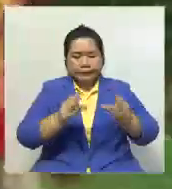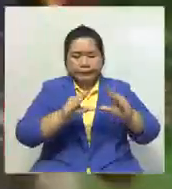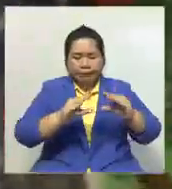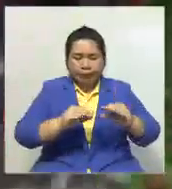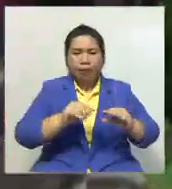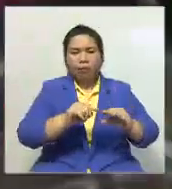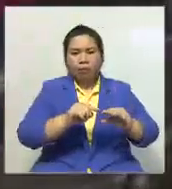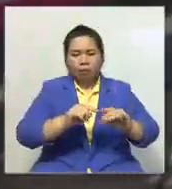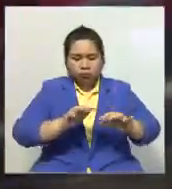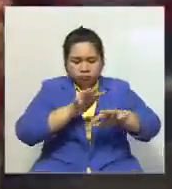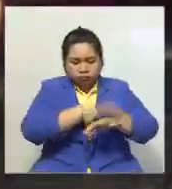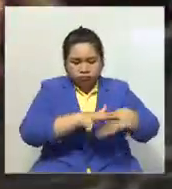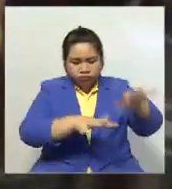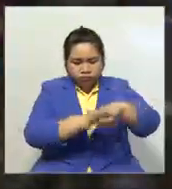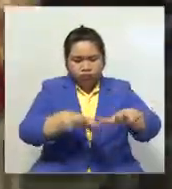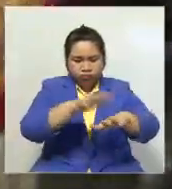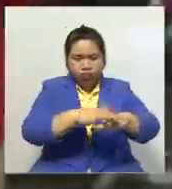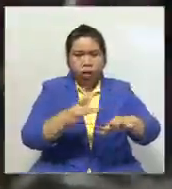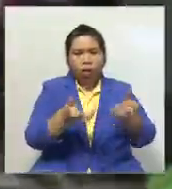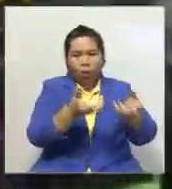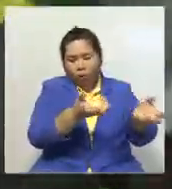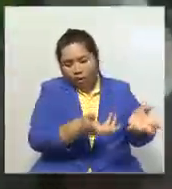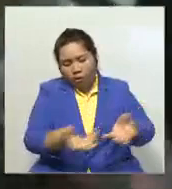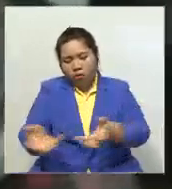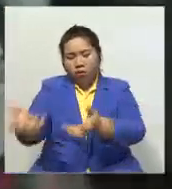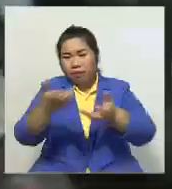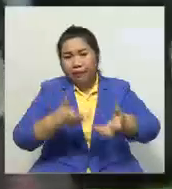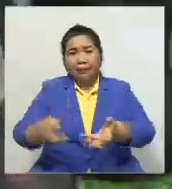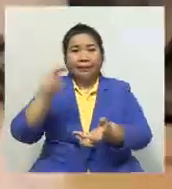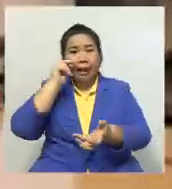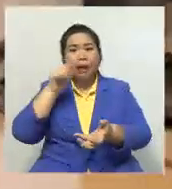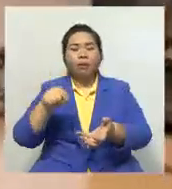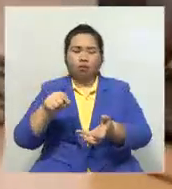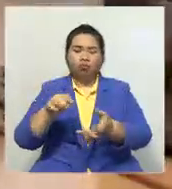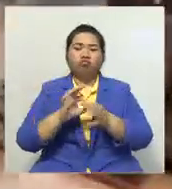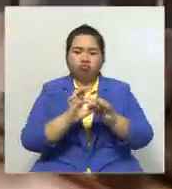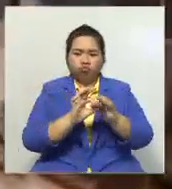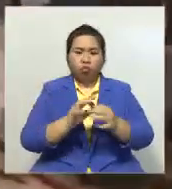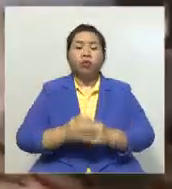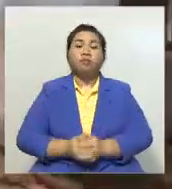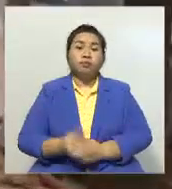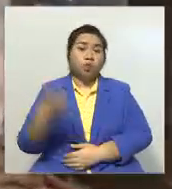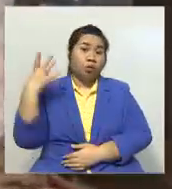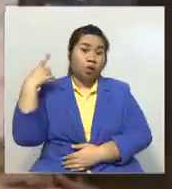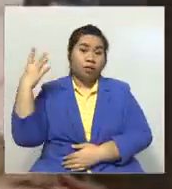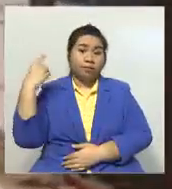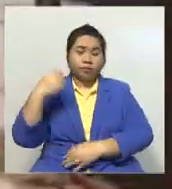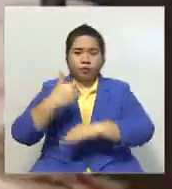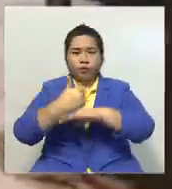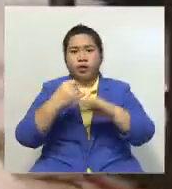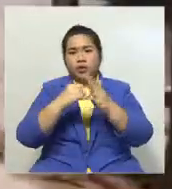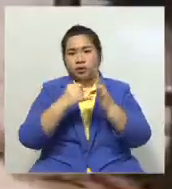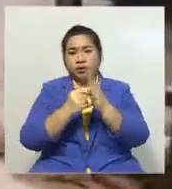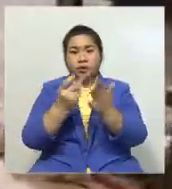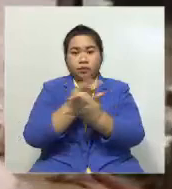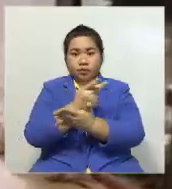ของที่พัดพาหายไปกับน้ำอีกด้วยจึงรู้สึกเป็นห่วงอย่างมากค่ะซึ่งเมื่อวานนี้เองค่ะนายจิรเกียรติภูมิสวัสดิ์ผู้ว่าราชการ